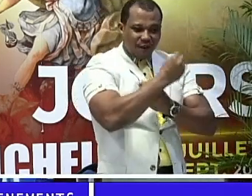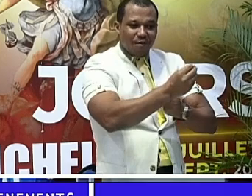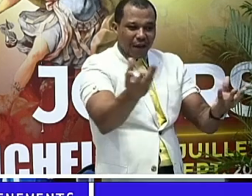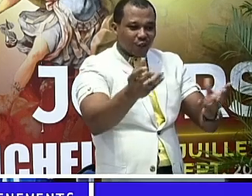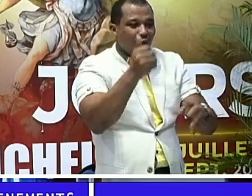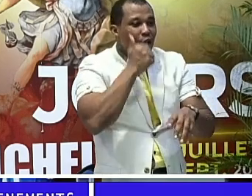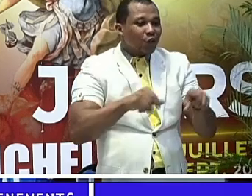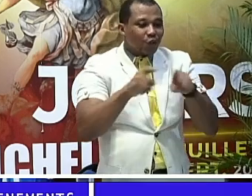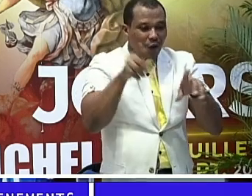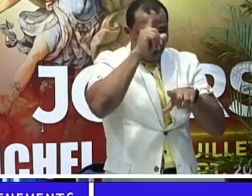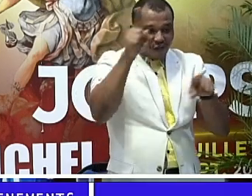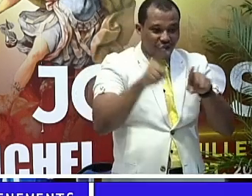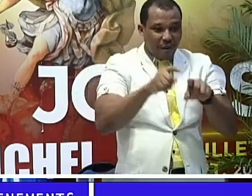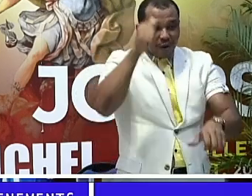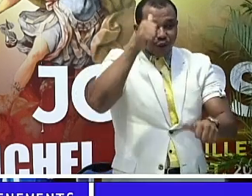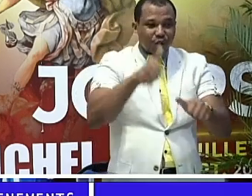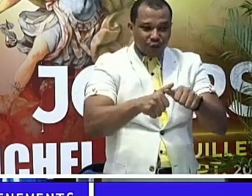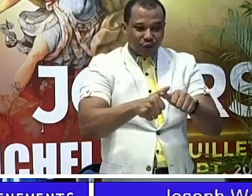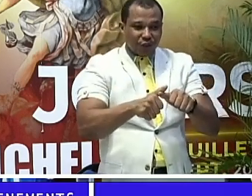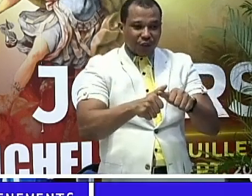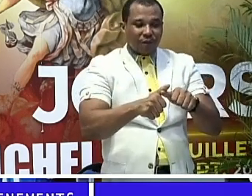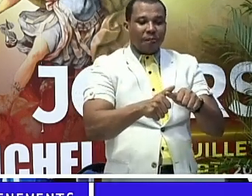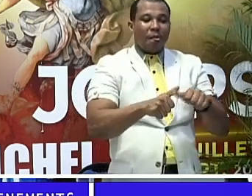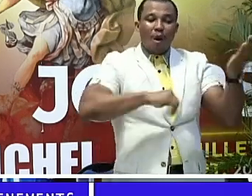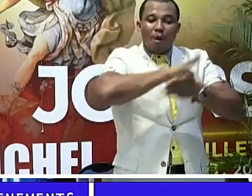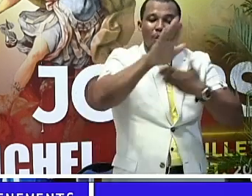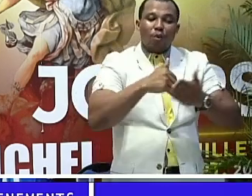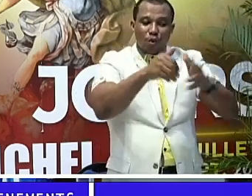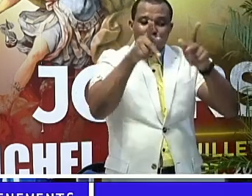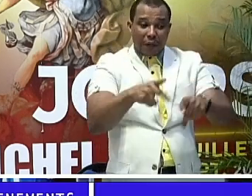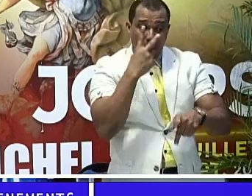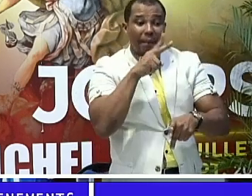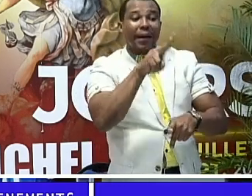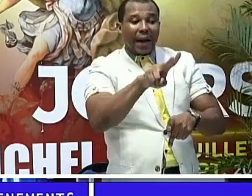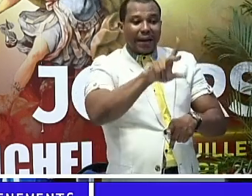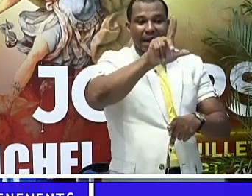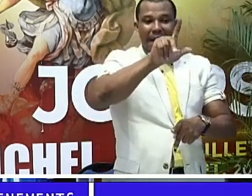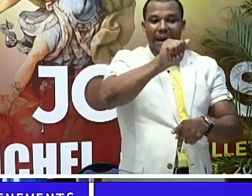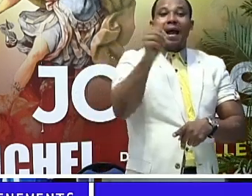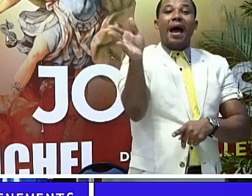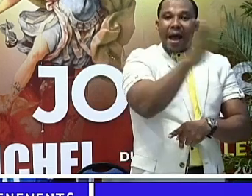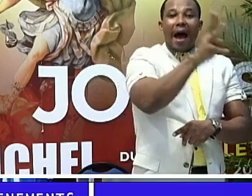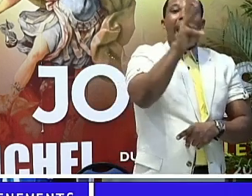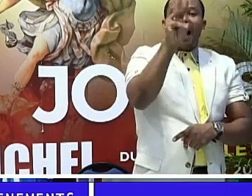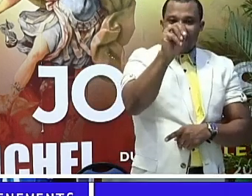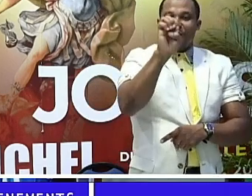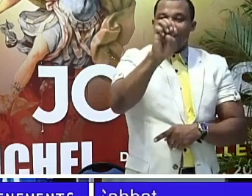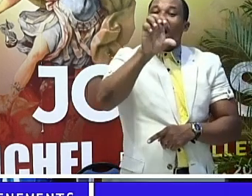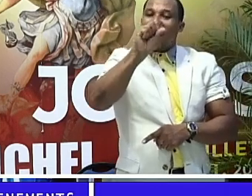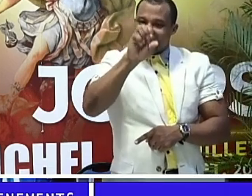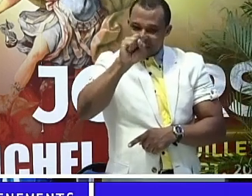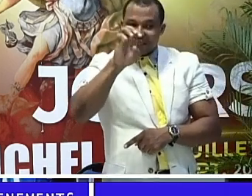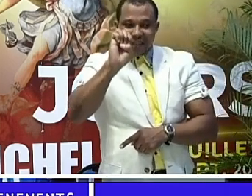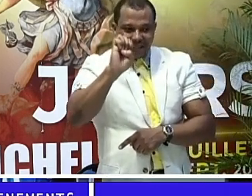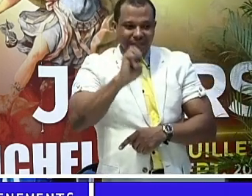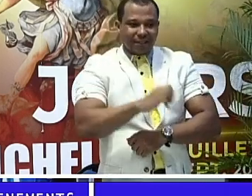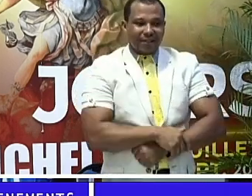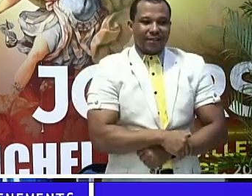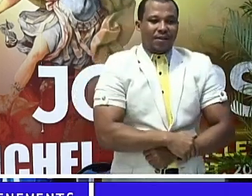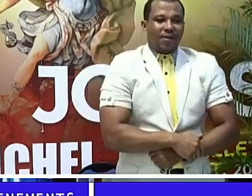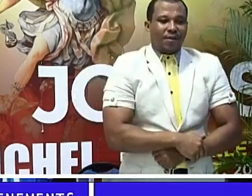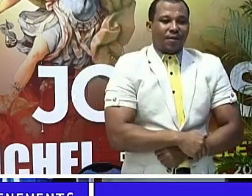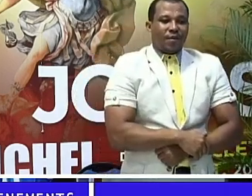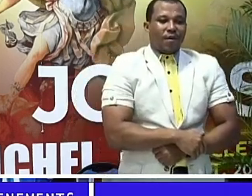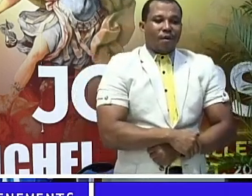il faut que nous rappelions tout qui est là et rappeler tout le monde qui vit la messe là à travers Radio Télé Petit Marie.